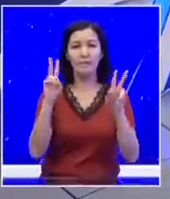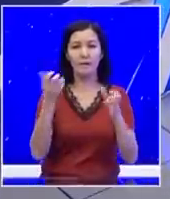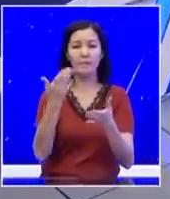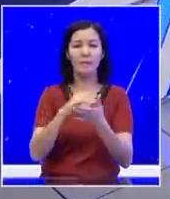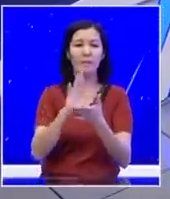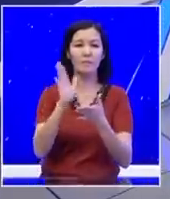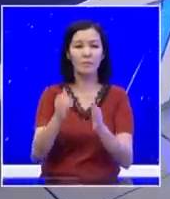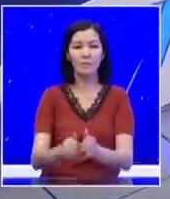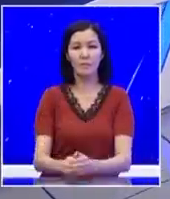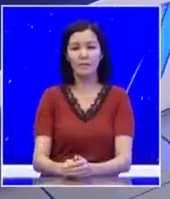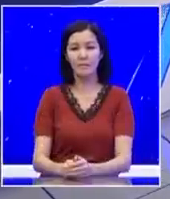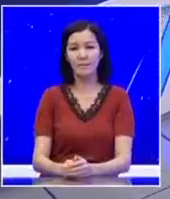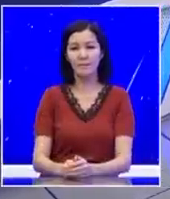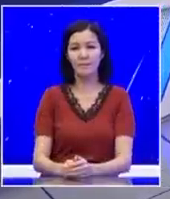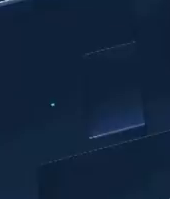бүгін көретіндеріңіз.